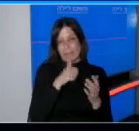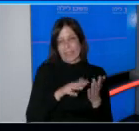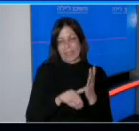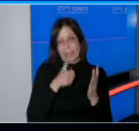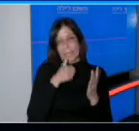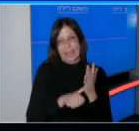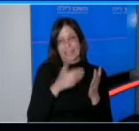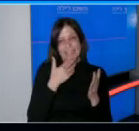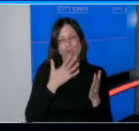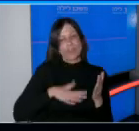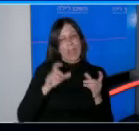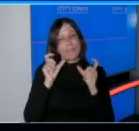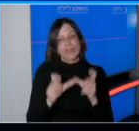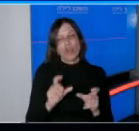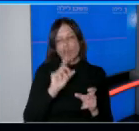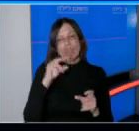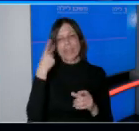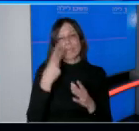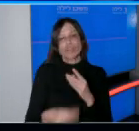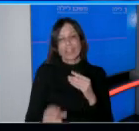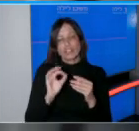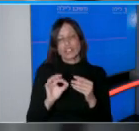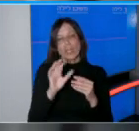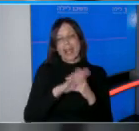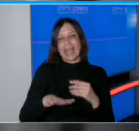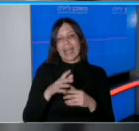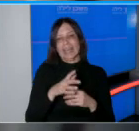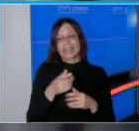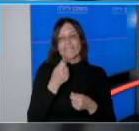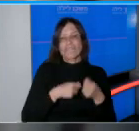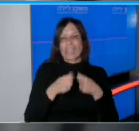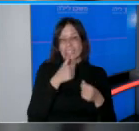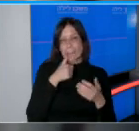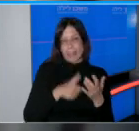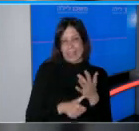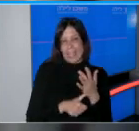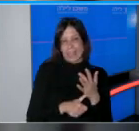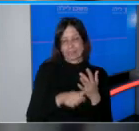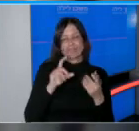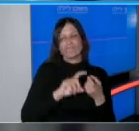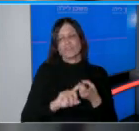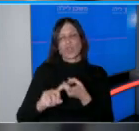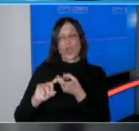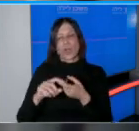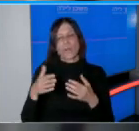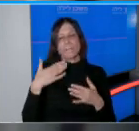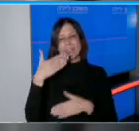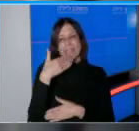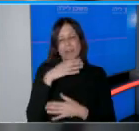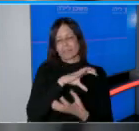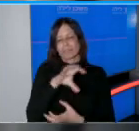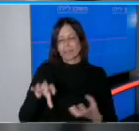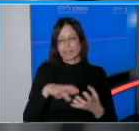א', שזה יגרום לפשיטת רגל גם של המערכת הפיננסית והבנקאית, זה יגרור את כל המדינה למערבולת של